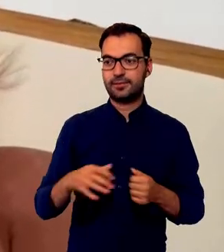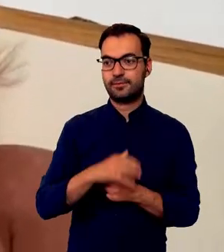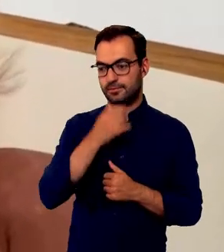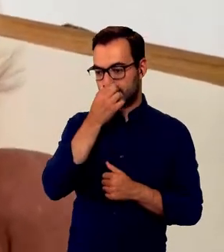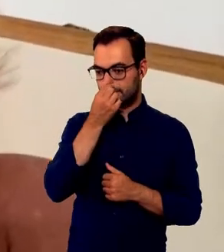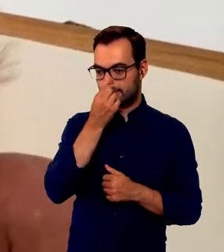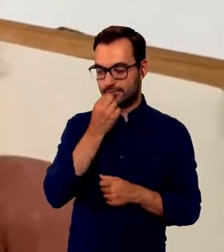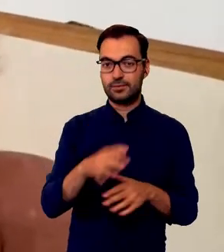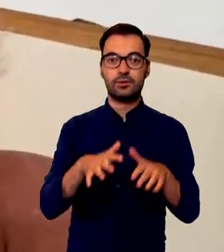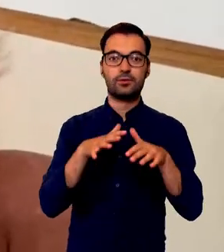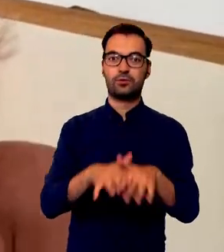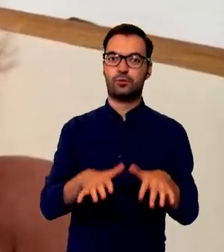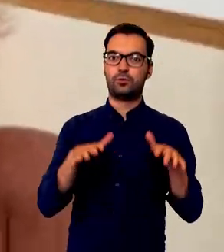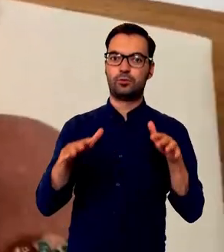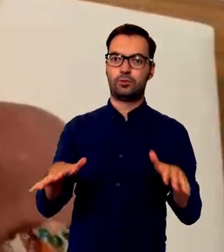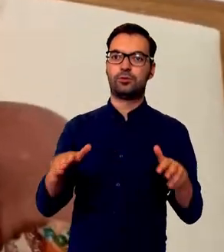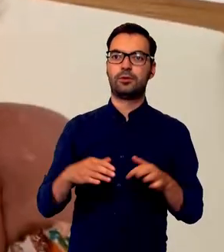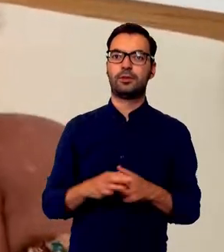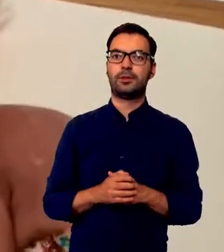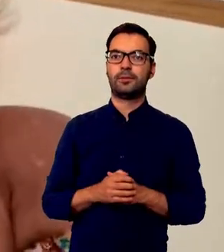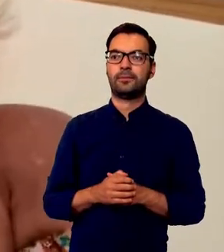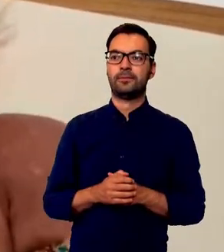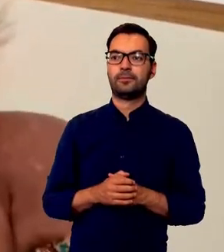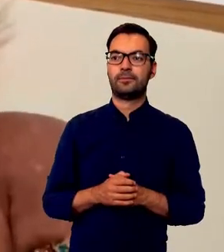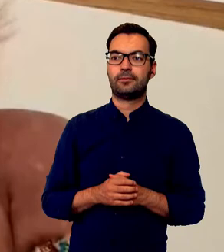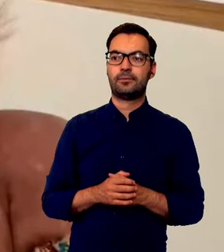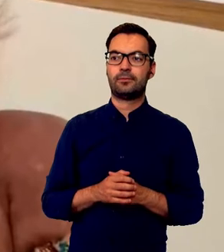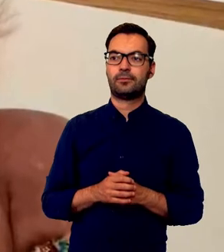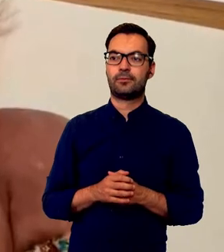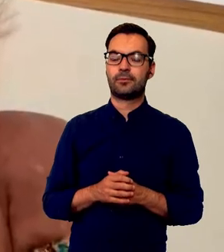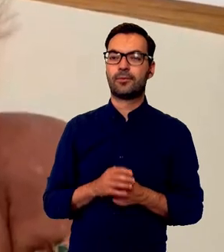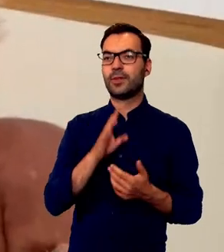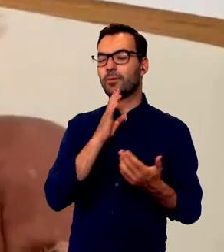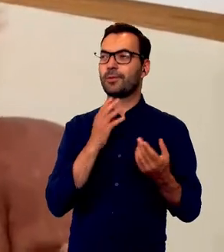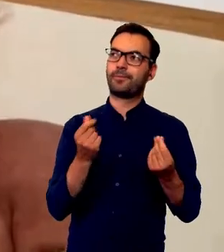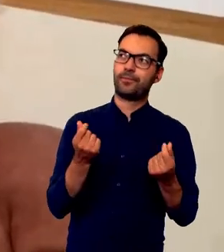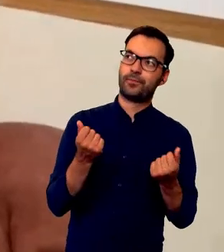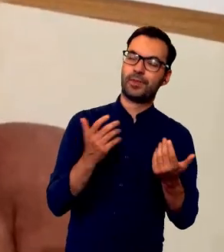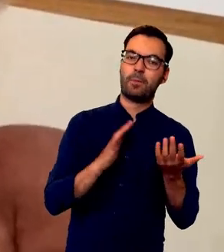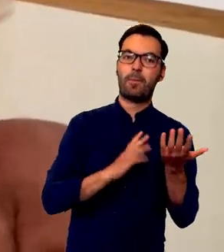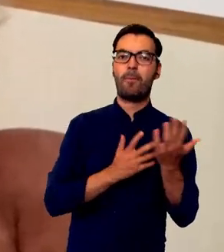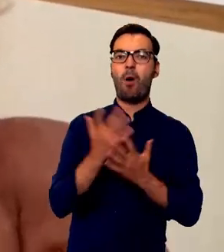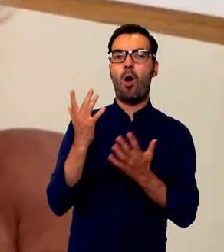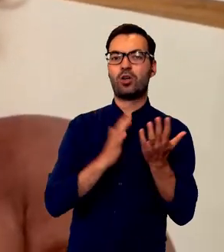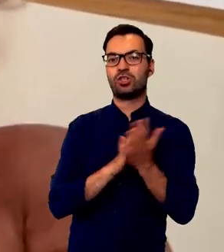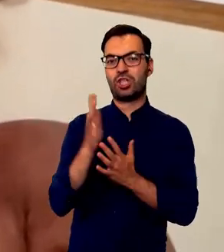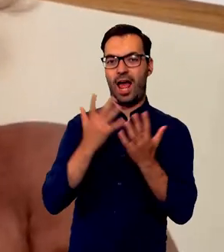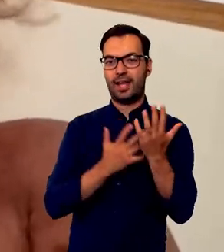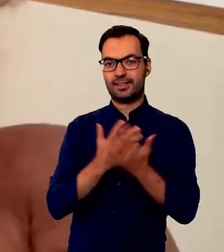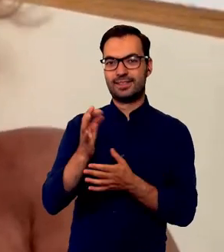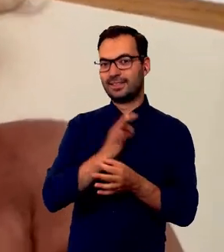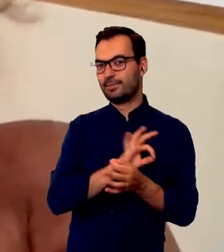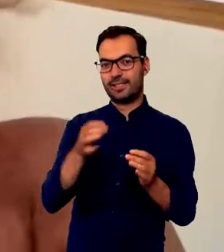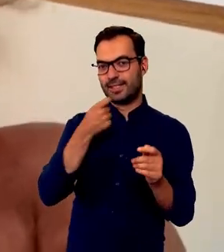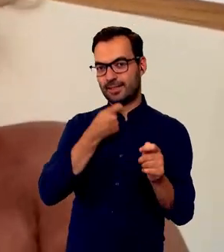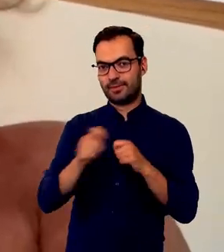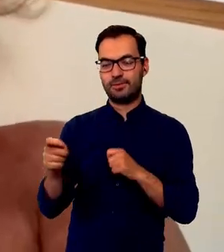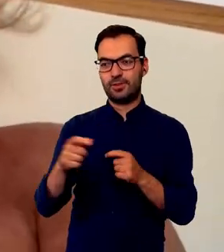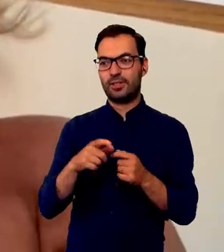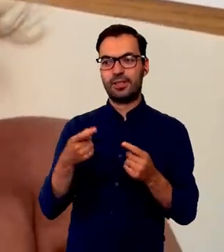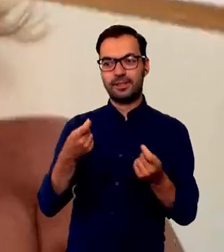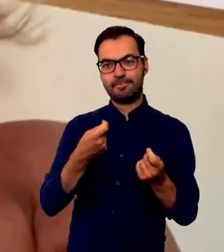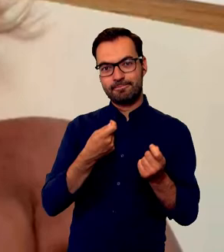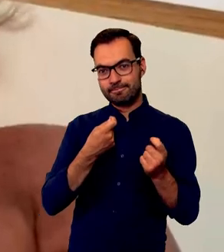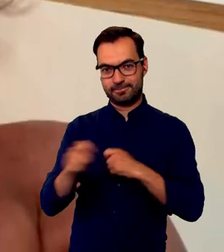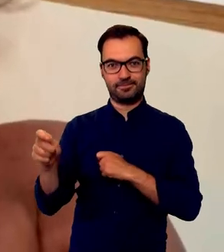jest bardzo wiele. To są tak jak pożary, które specjalnie ktoś rozpala, bo to jest takie rozpalanie ludźmi